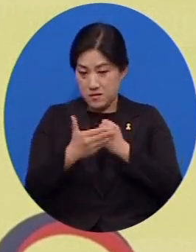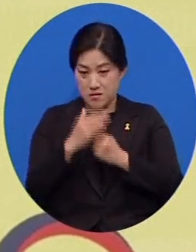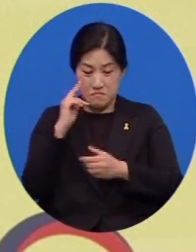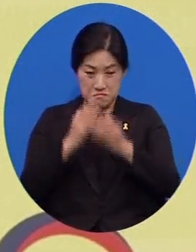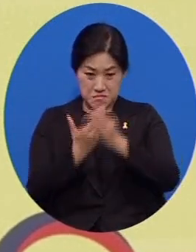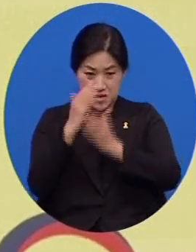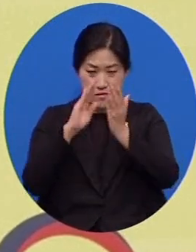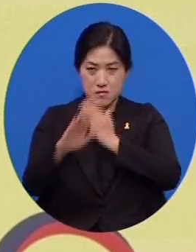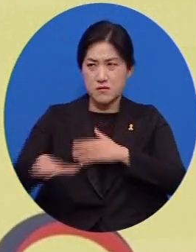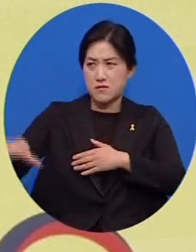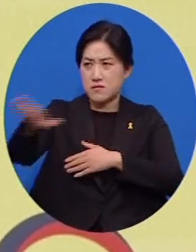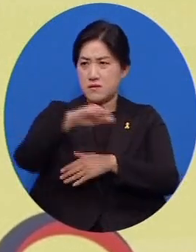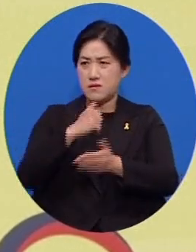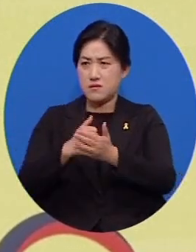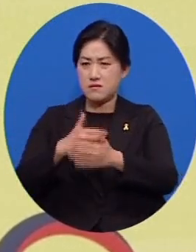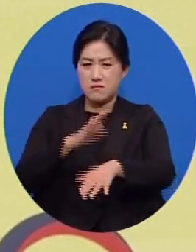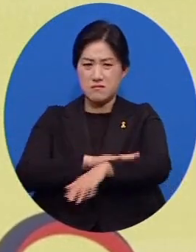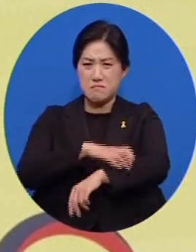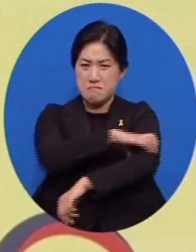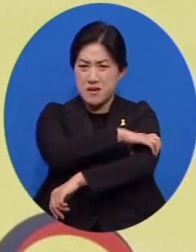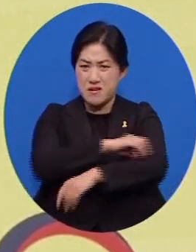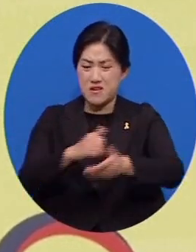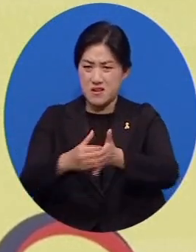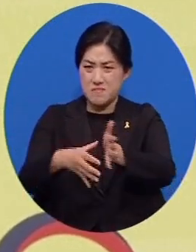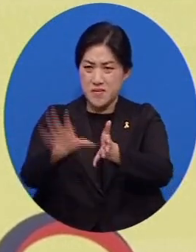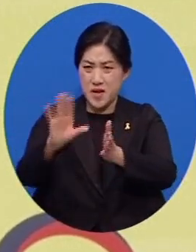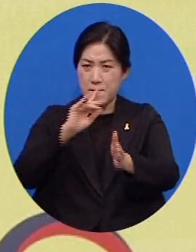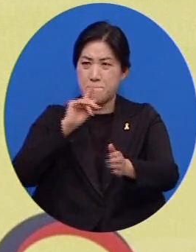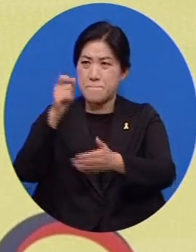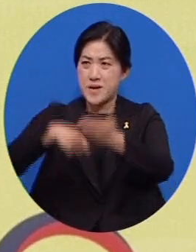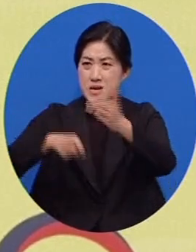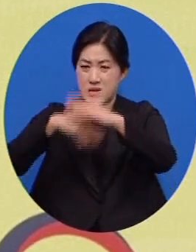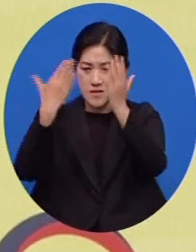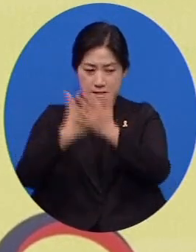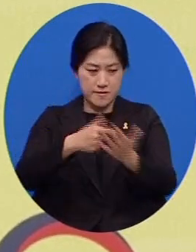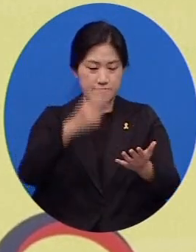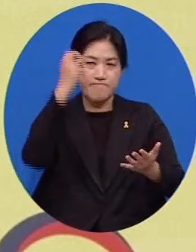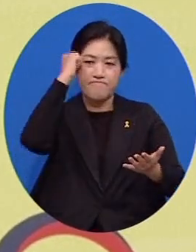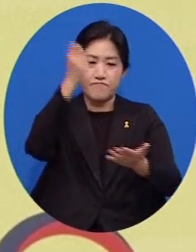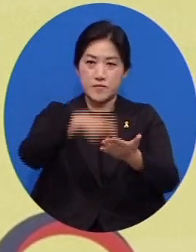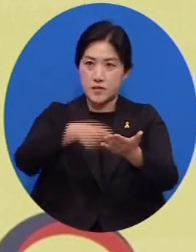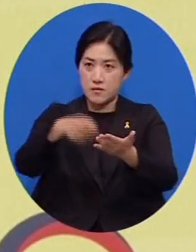저들이 저지른 만행과 폭언을 기록하고 기억해야 합니다.